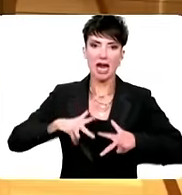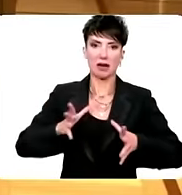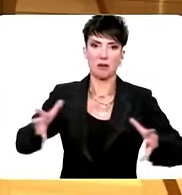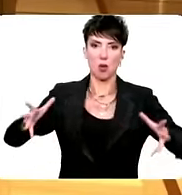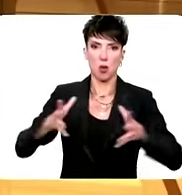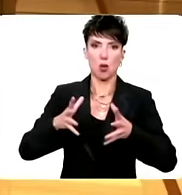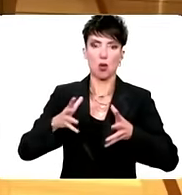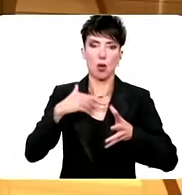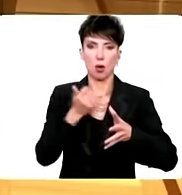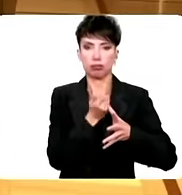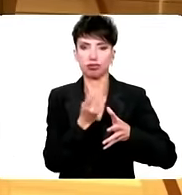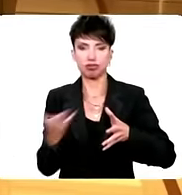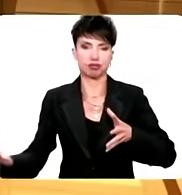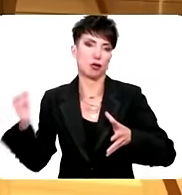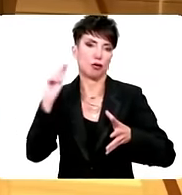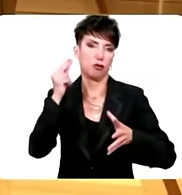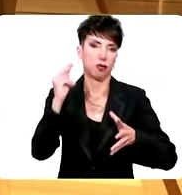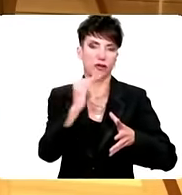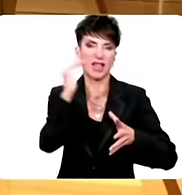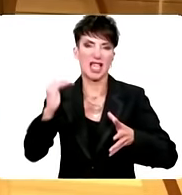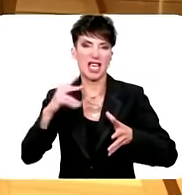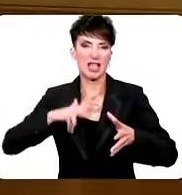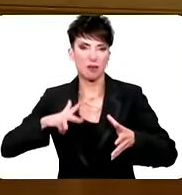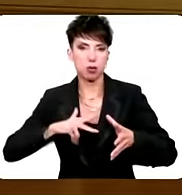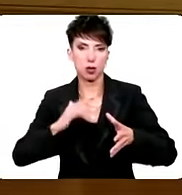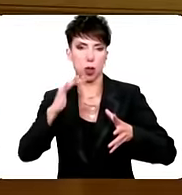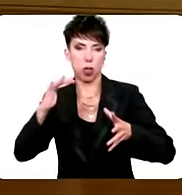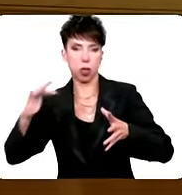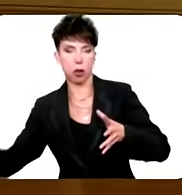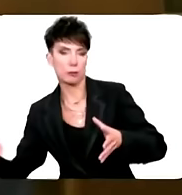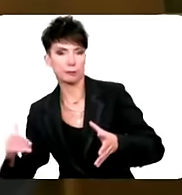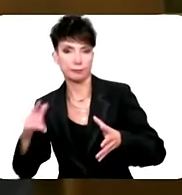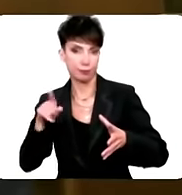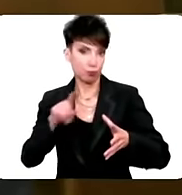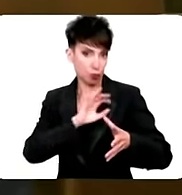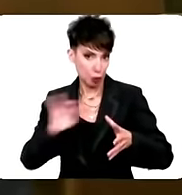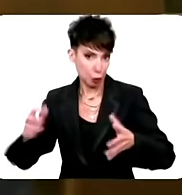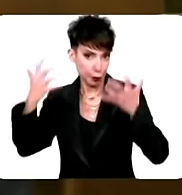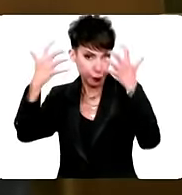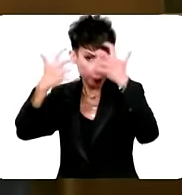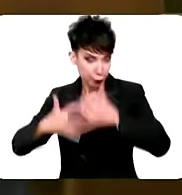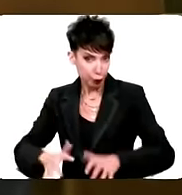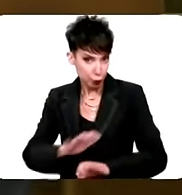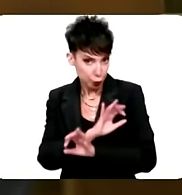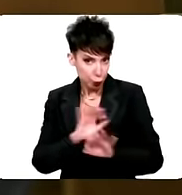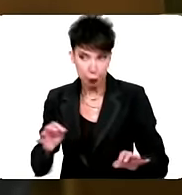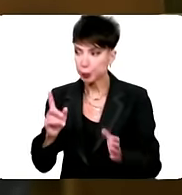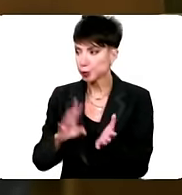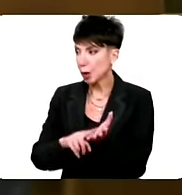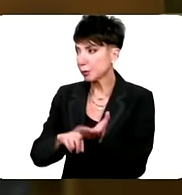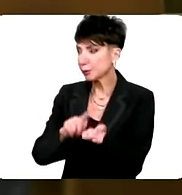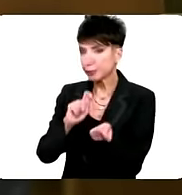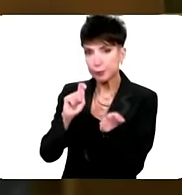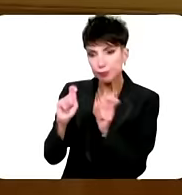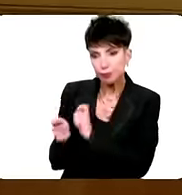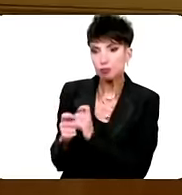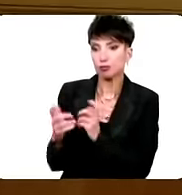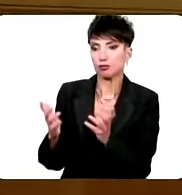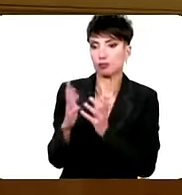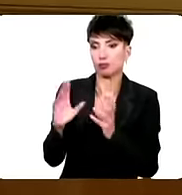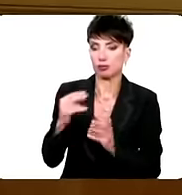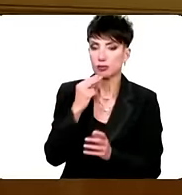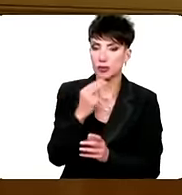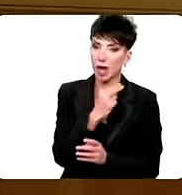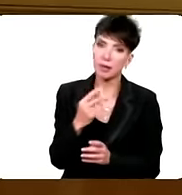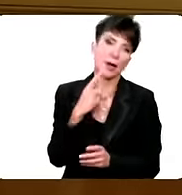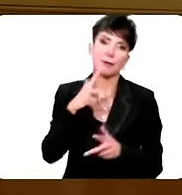εξαιρετικά πολυμελές. Εκτιμάτε ότι λειτουργήσε, ότι λειτουργεί? Έχετε κάτι το οποίο πρέπει να αλλάξετε και σε επίπεδο αριθμού υπουργών? Δεν νομίζω ότι